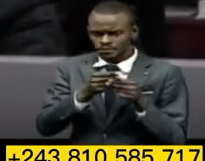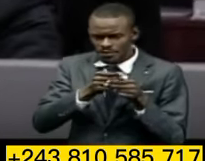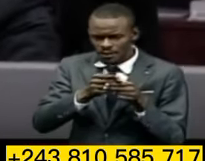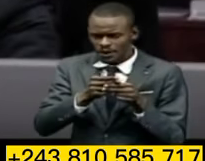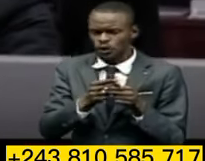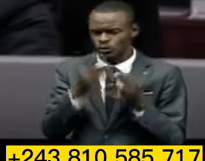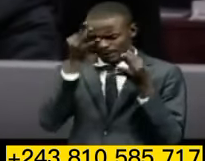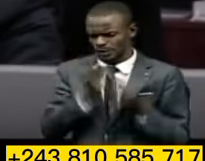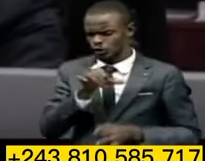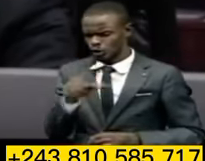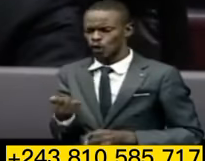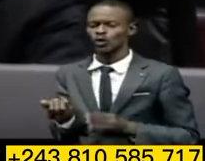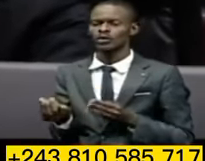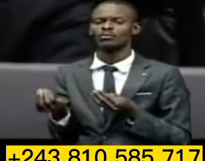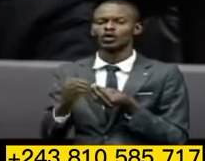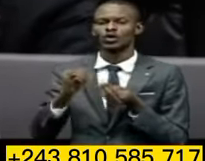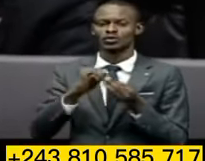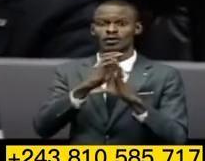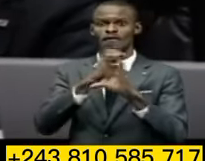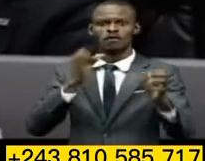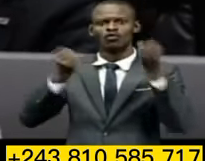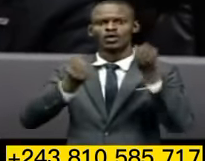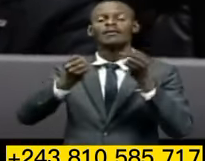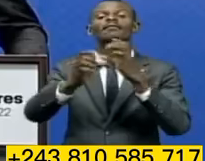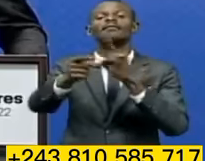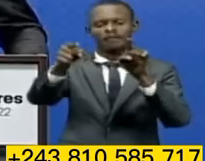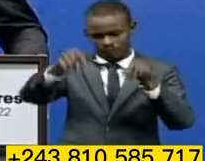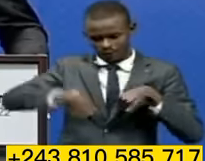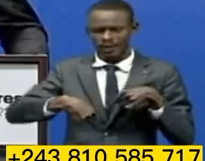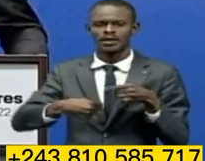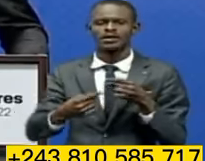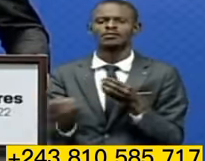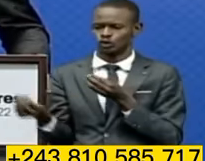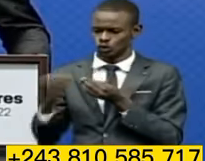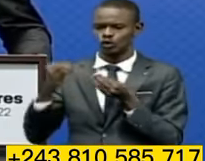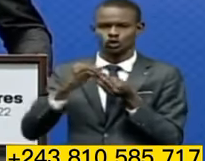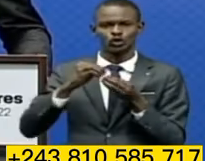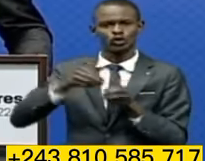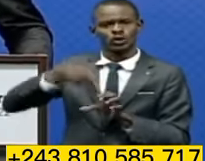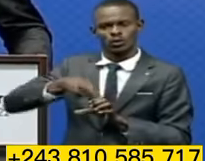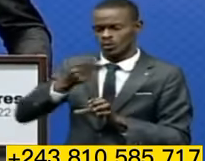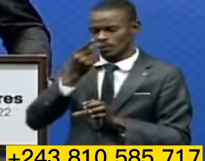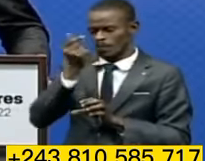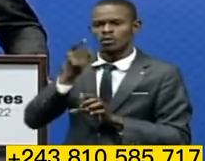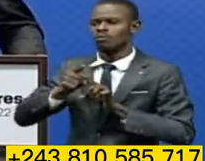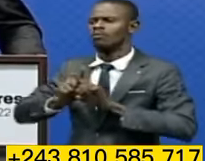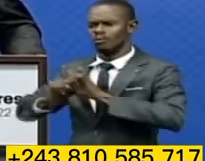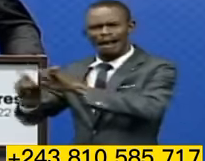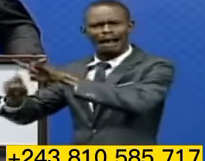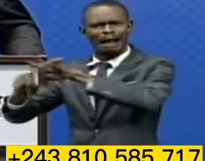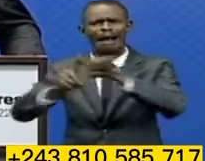renforcer davantage notre système d'approvisionnement tout en préservant au maximum le pouvoir d'achat de la population.